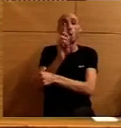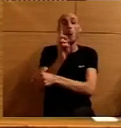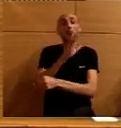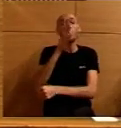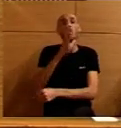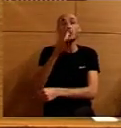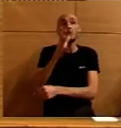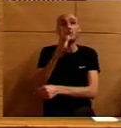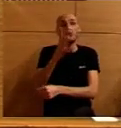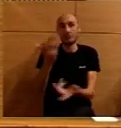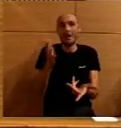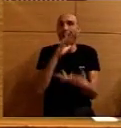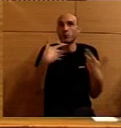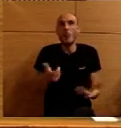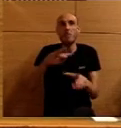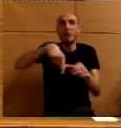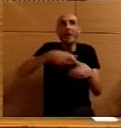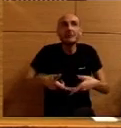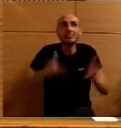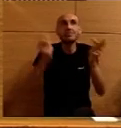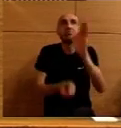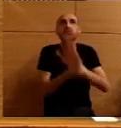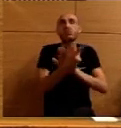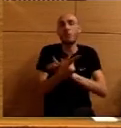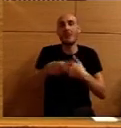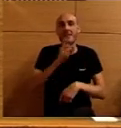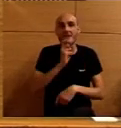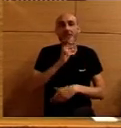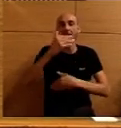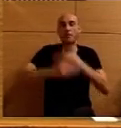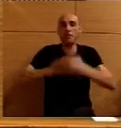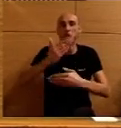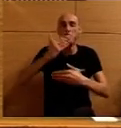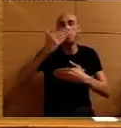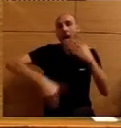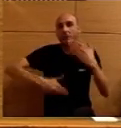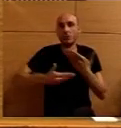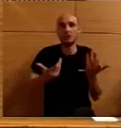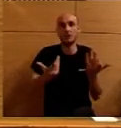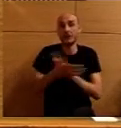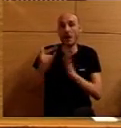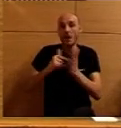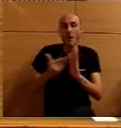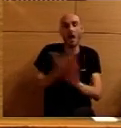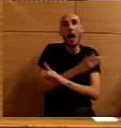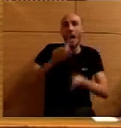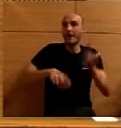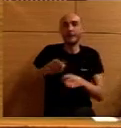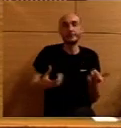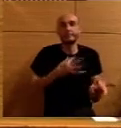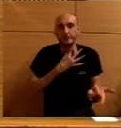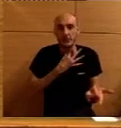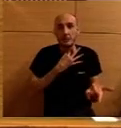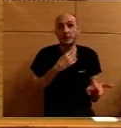lo difícil que és cobrir en aquest moment places, traure places, els plaços que n'hi han, per molta previsió que vulguem tindre. És que era una cosa que es diu burocràcia, que l'han portat a